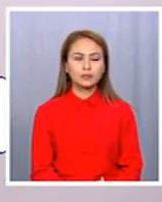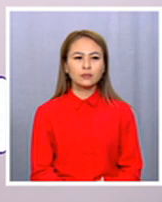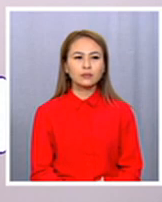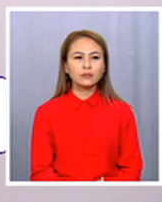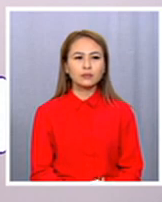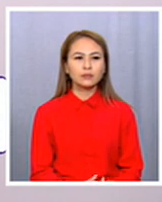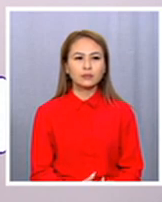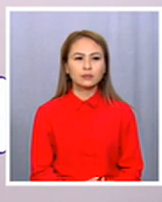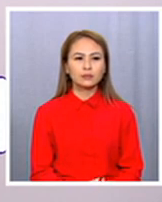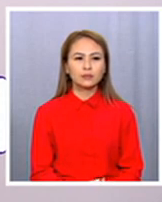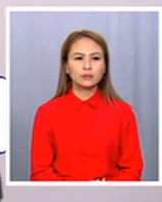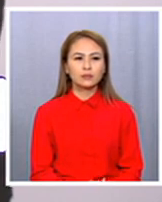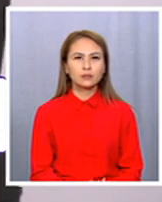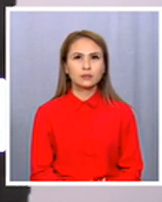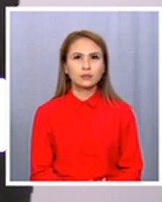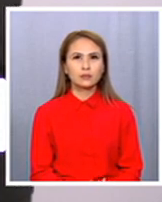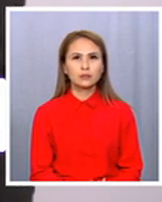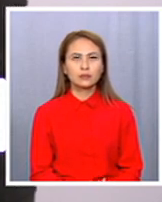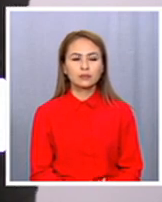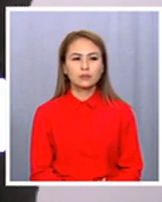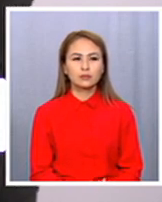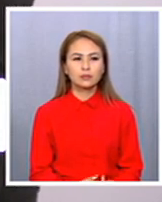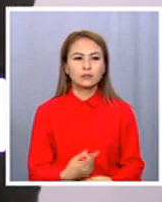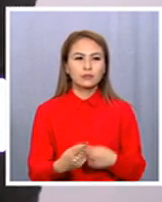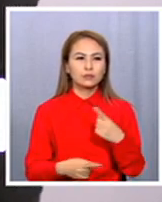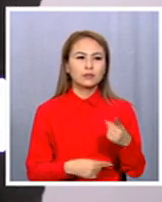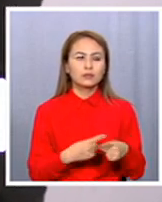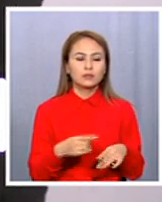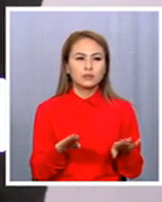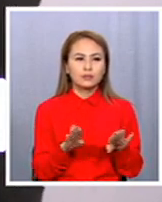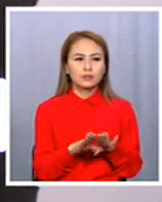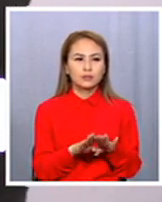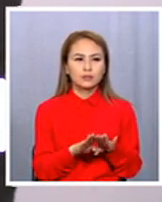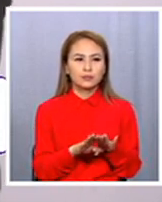жасанды ортаны жасап отырады. Келесі бұл бізге берілген